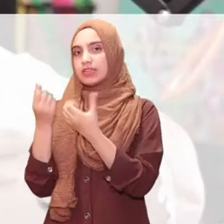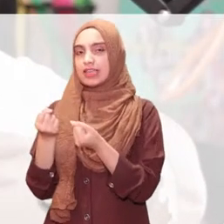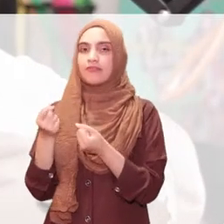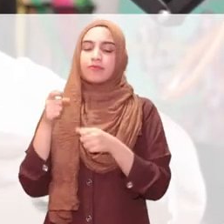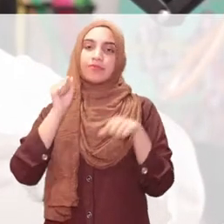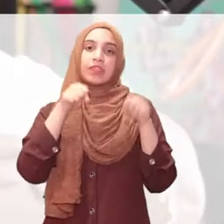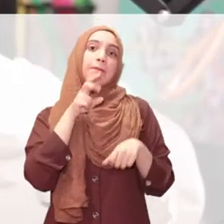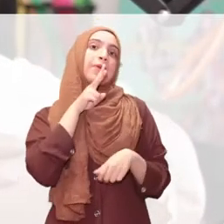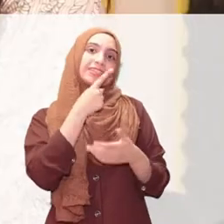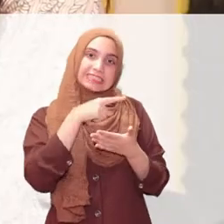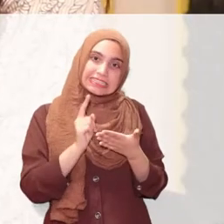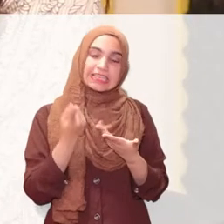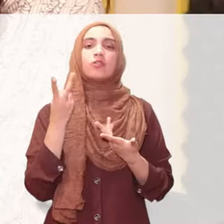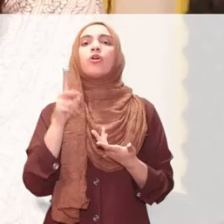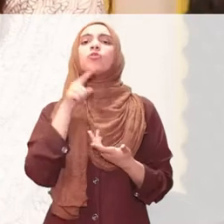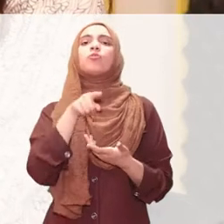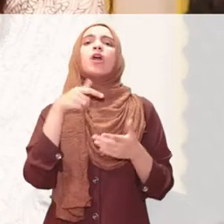टॉकिंग टर्म्स आफ